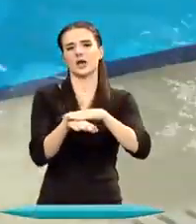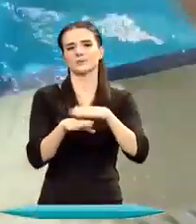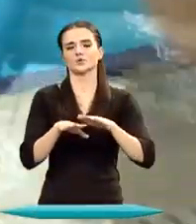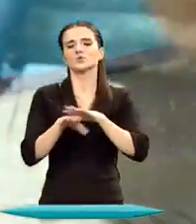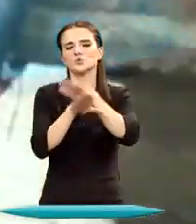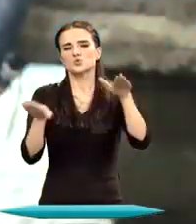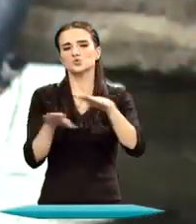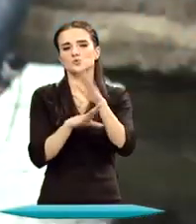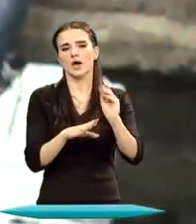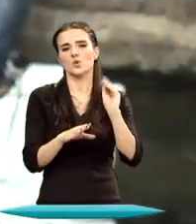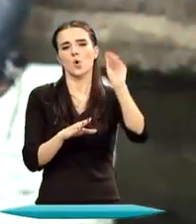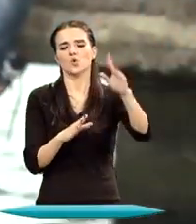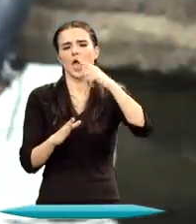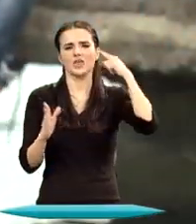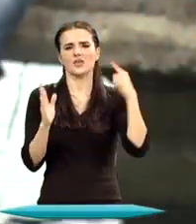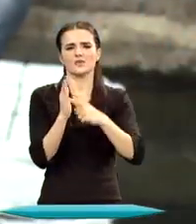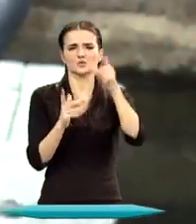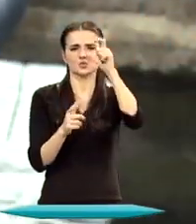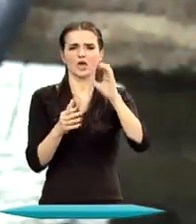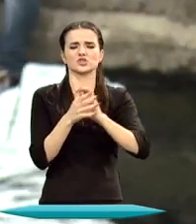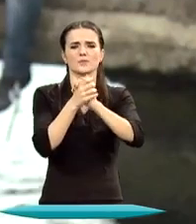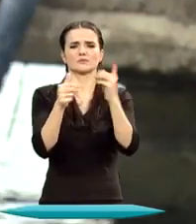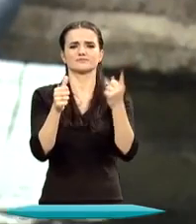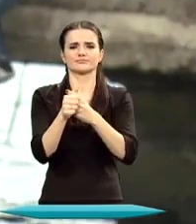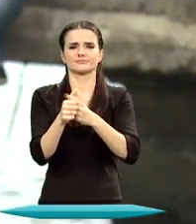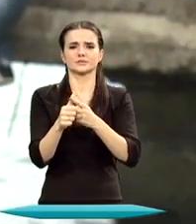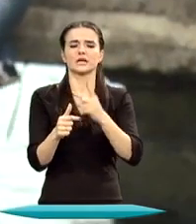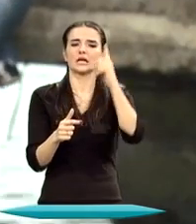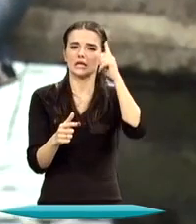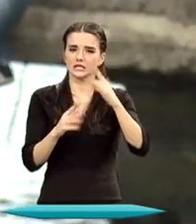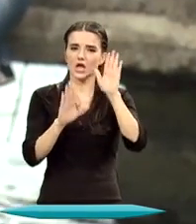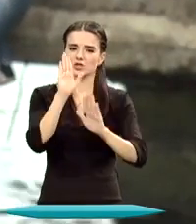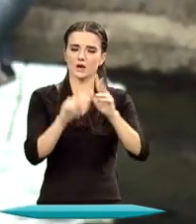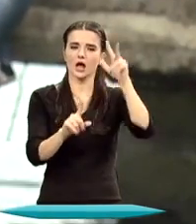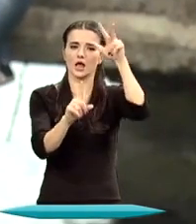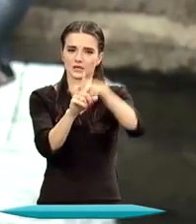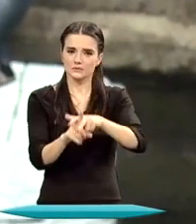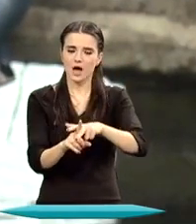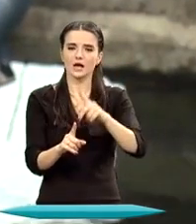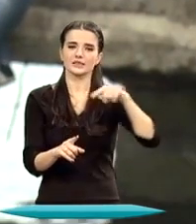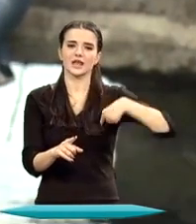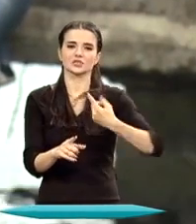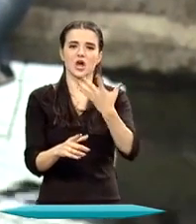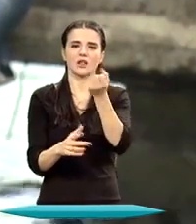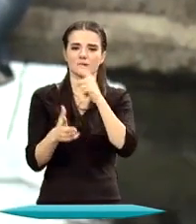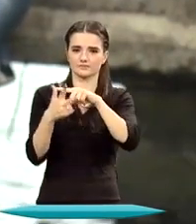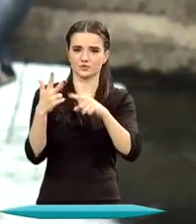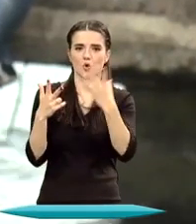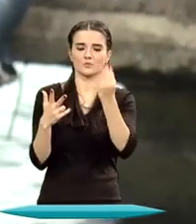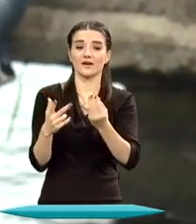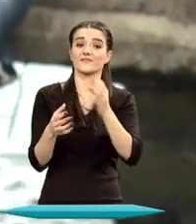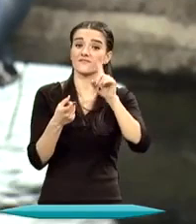Branşımızı değiştirdik yüzme konusunda. Hedefimiz Türkiye şampiyonu ilk olarak. Yarışmalara katılmak, Türkiye şampiyonu derece almak